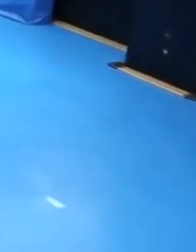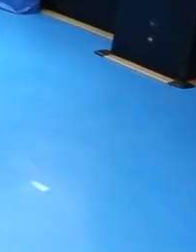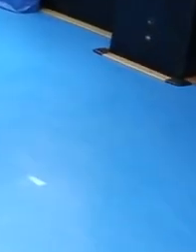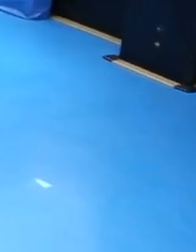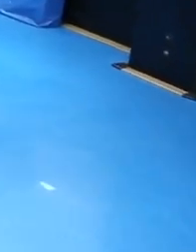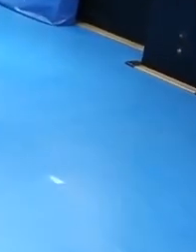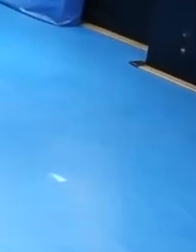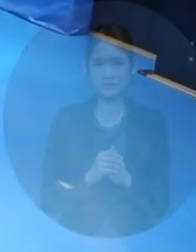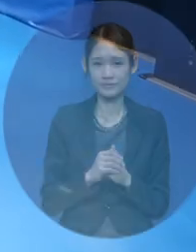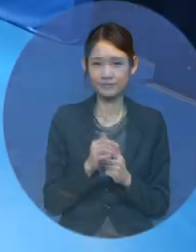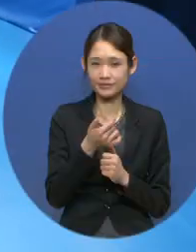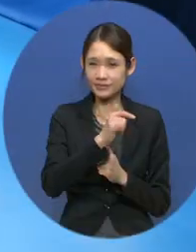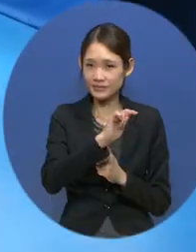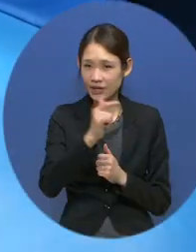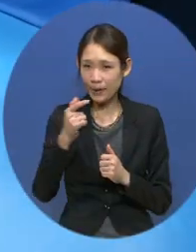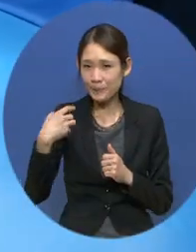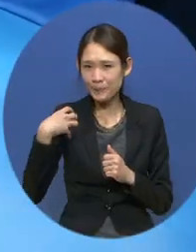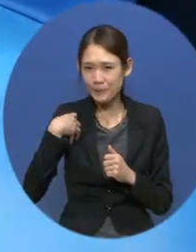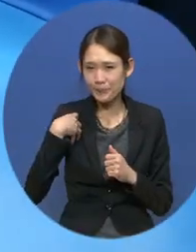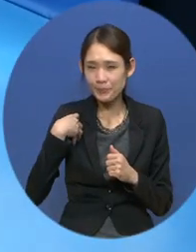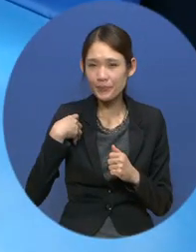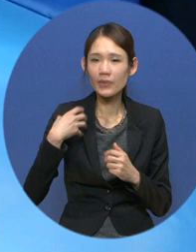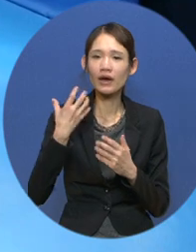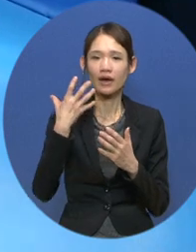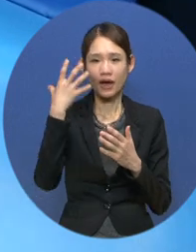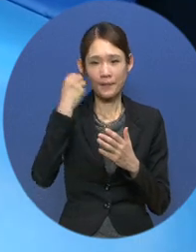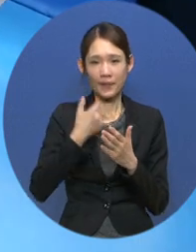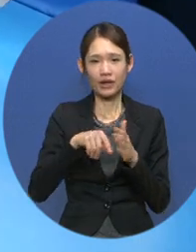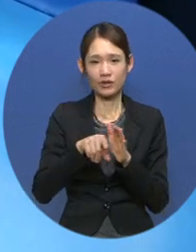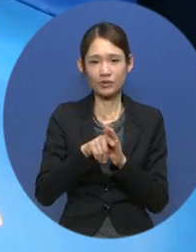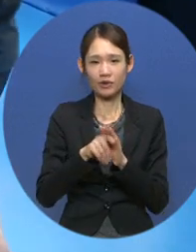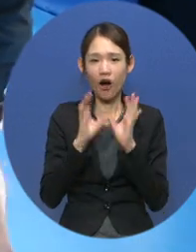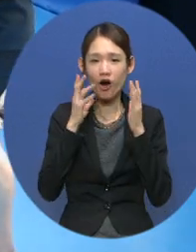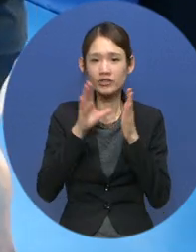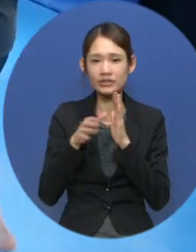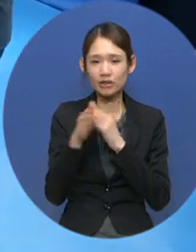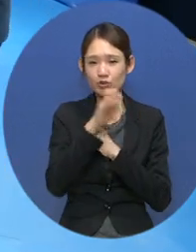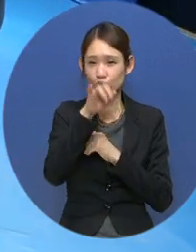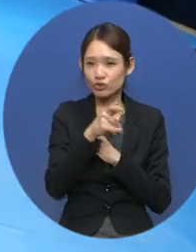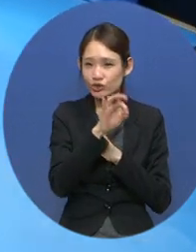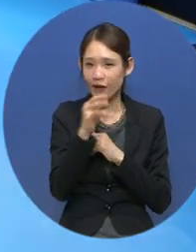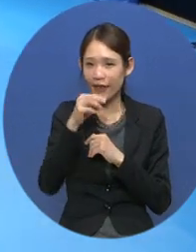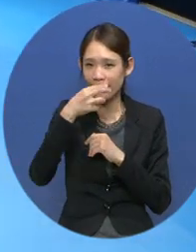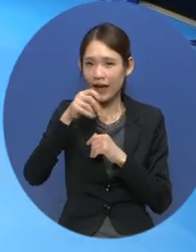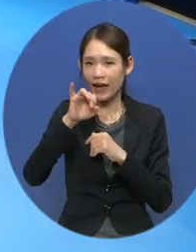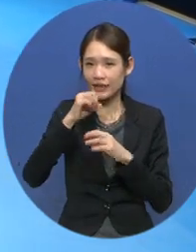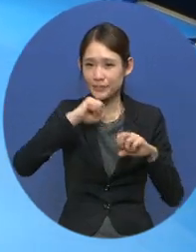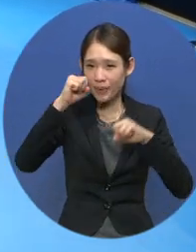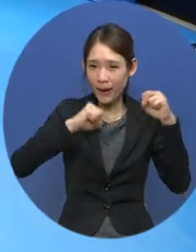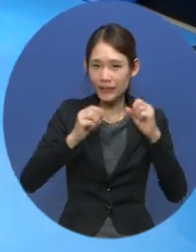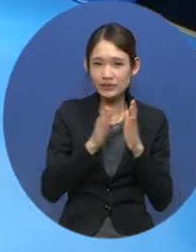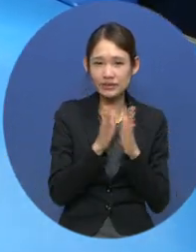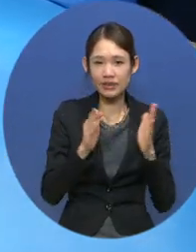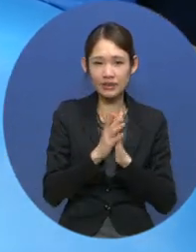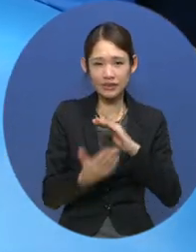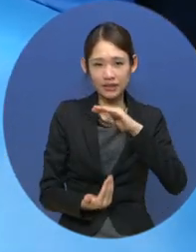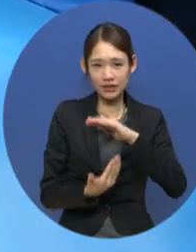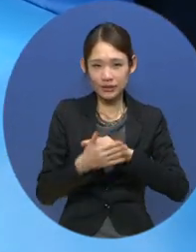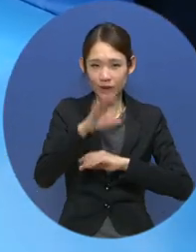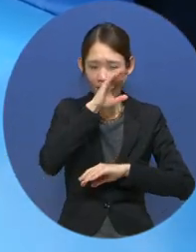다양한 역할을 소화하기 위해 어릴 적부터 무에타이를 시작한 혁준 씨는 자타공인 최고의